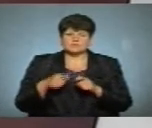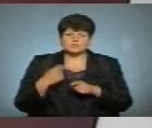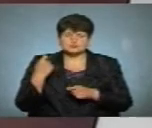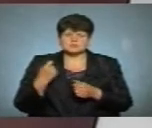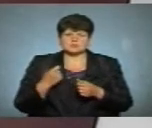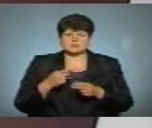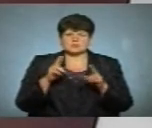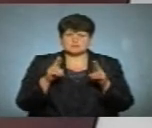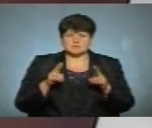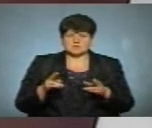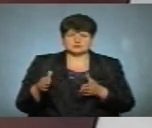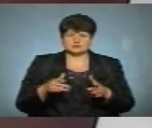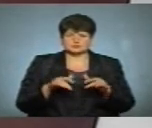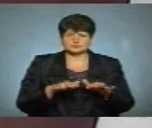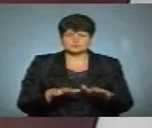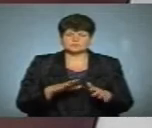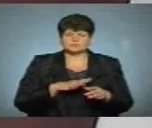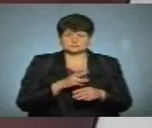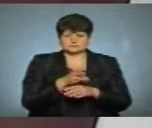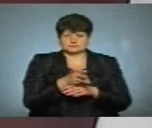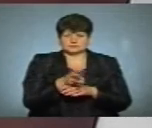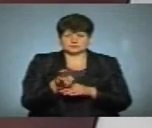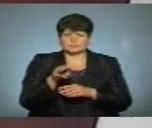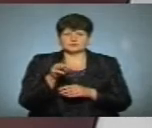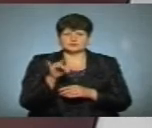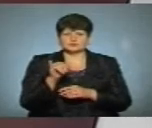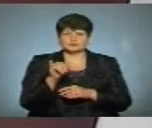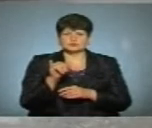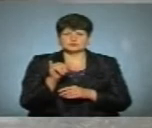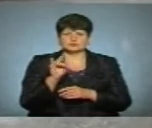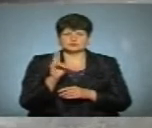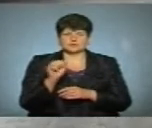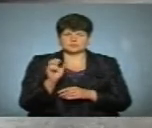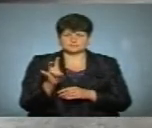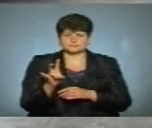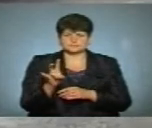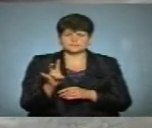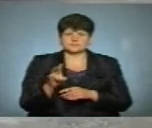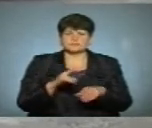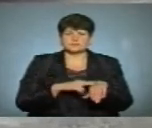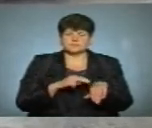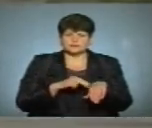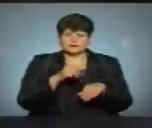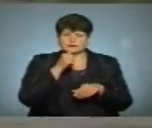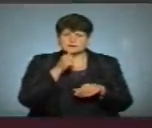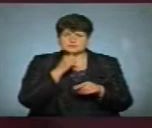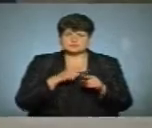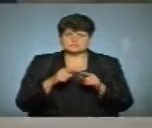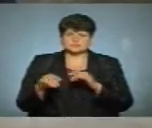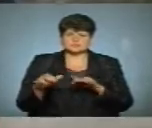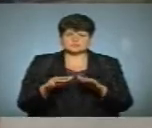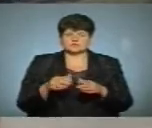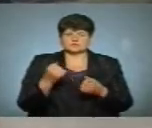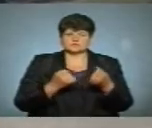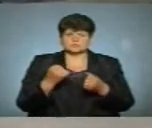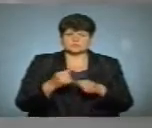правил дорожнього руху зафіксували пристроєм TruCam. Як це було, дивіться. Патрульні поліцейські вимірюють швидкість руху автомобілів на